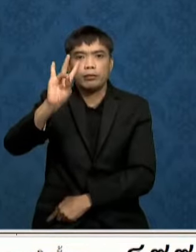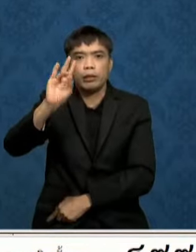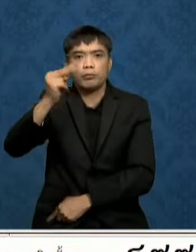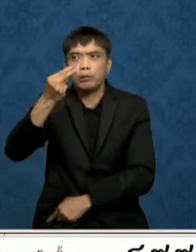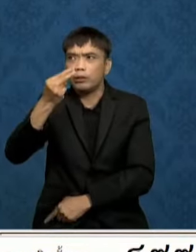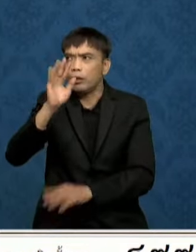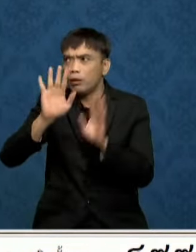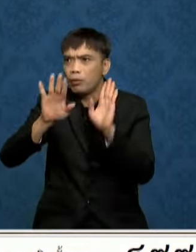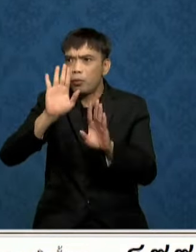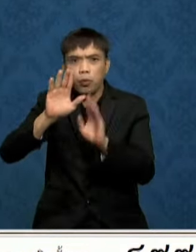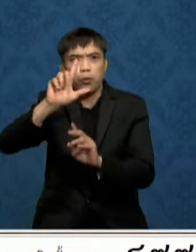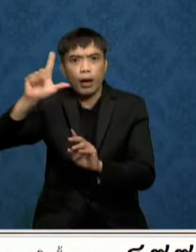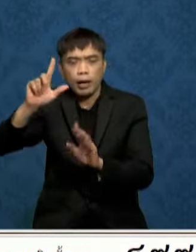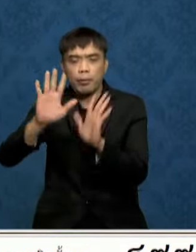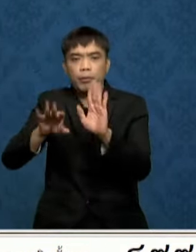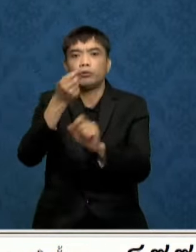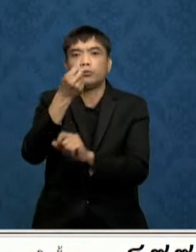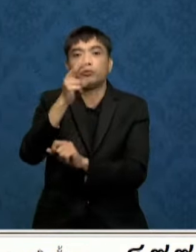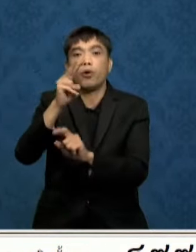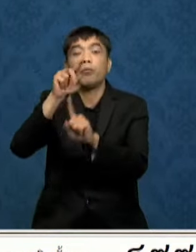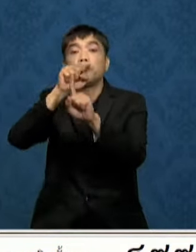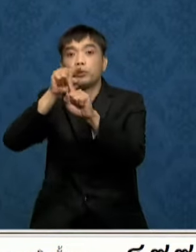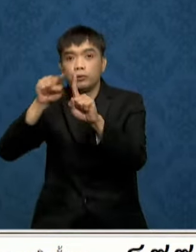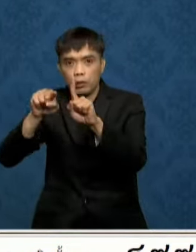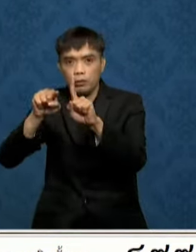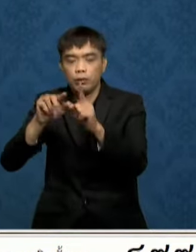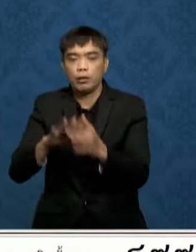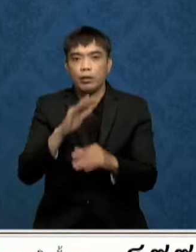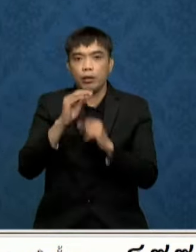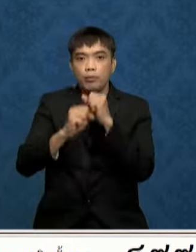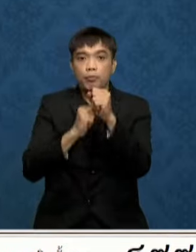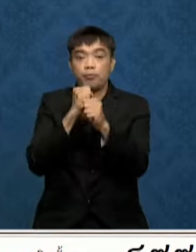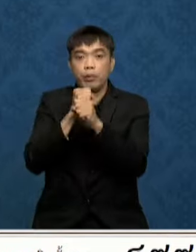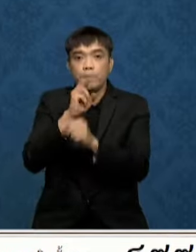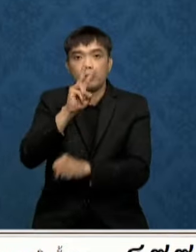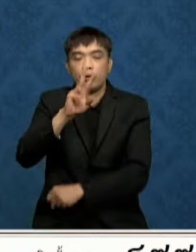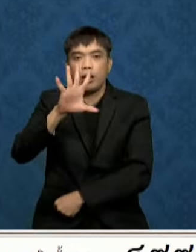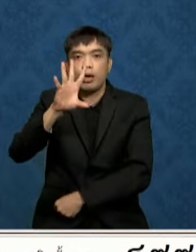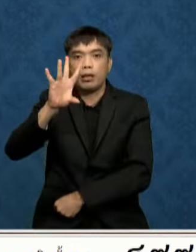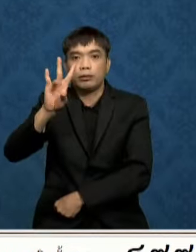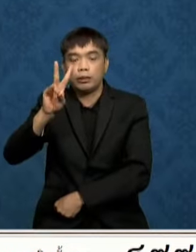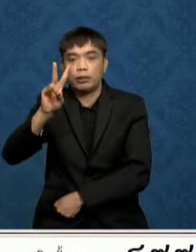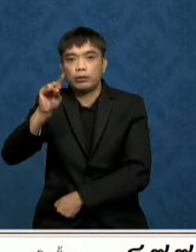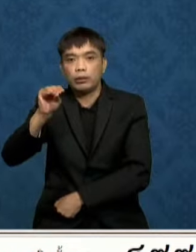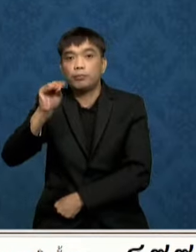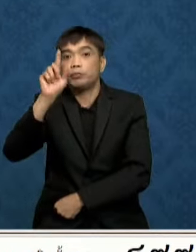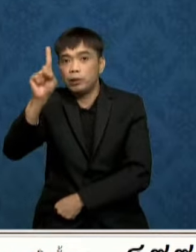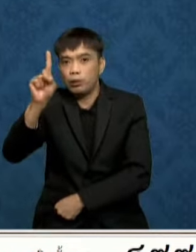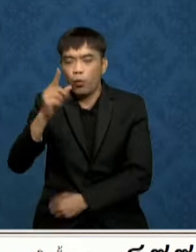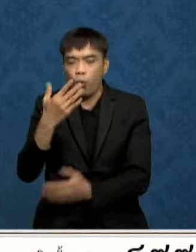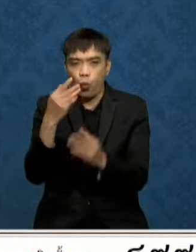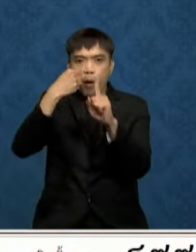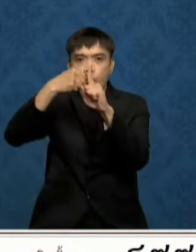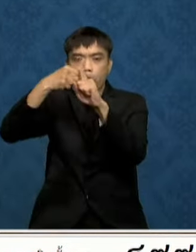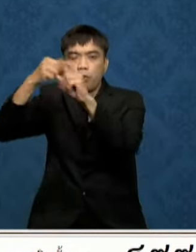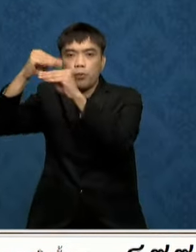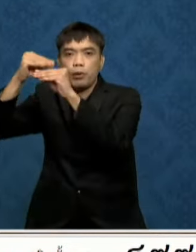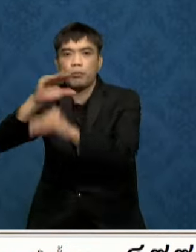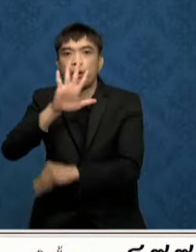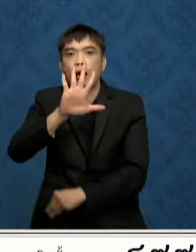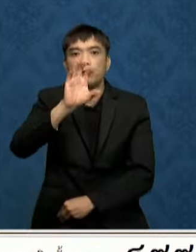12%ของรายได้รัฐบาลพอไปถึงปี 71เนี่ยก็จะสสูงขึ้นเกือบๆ 500,000ล้านบาทค่ะท่าน